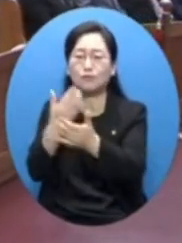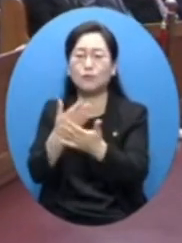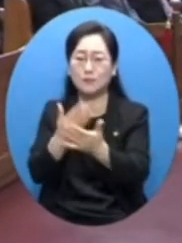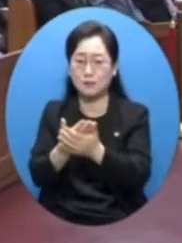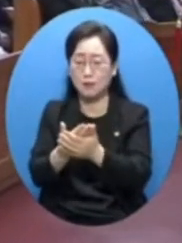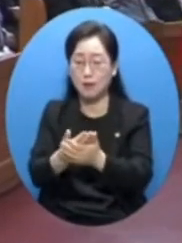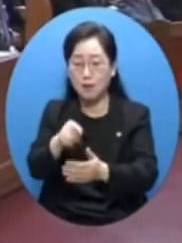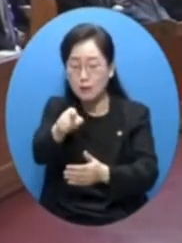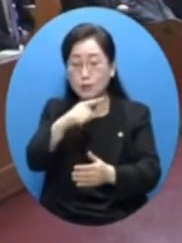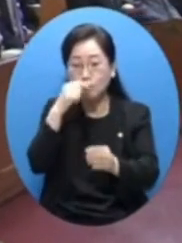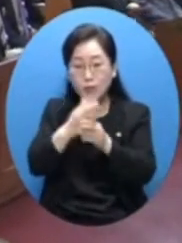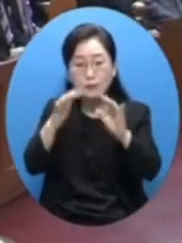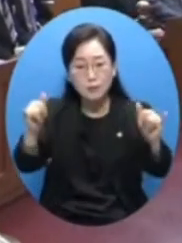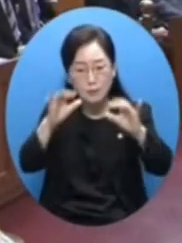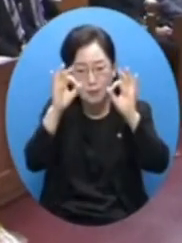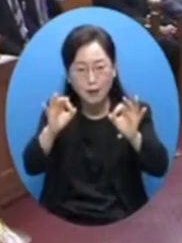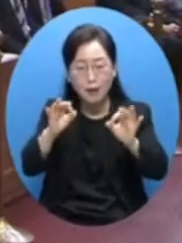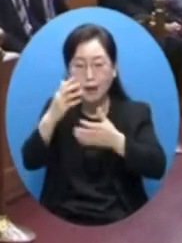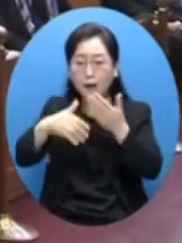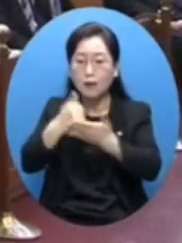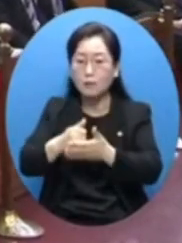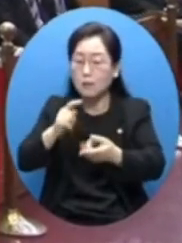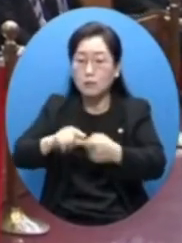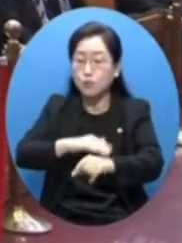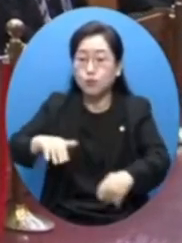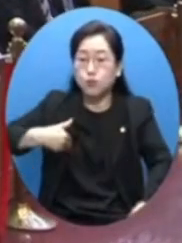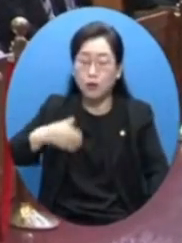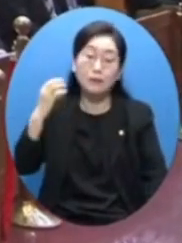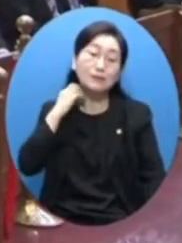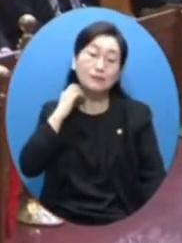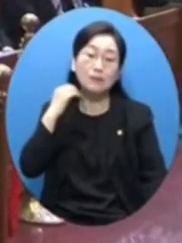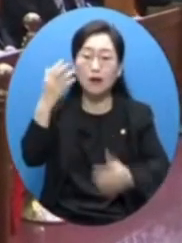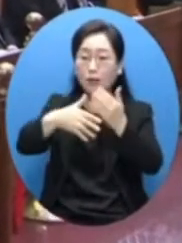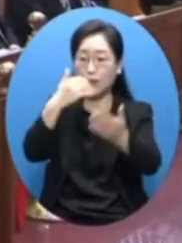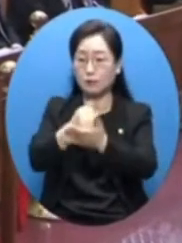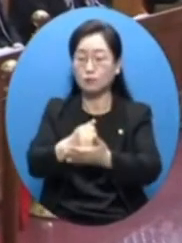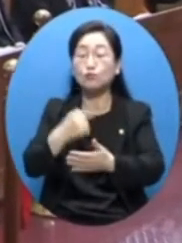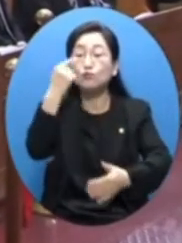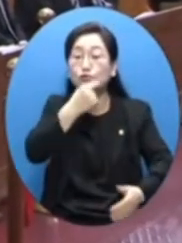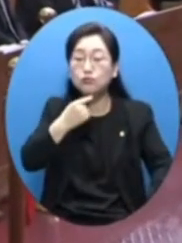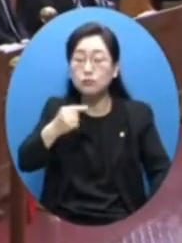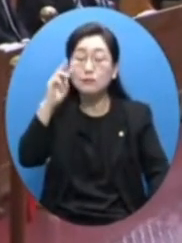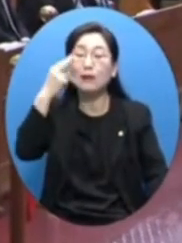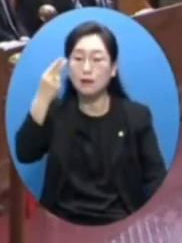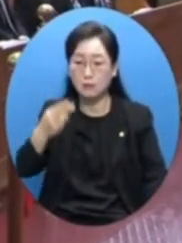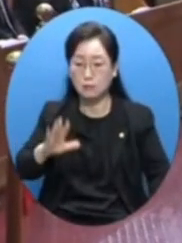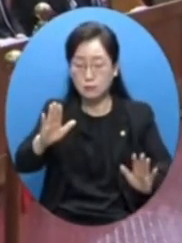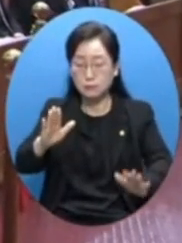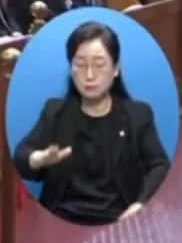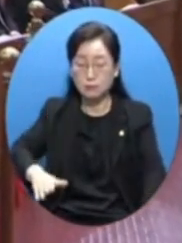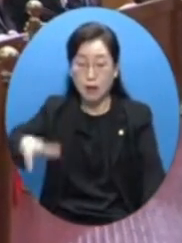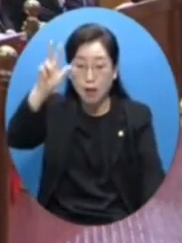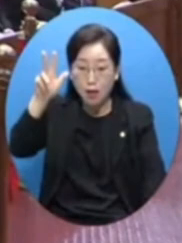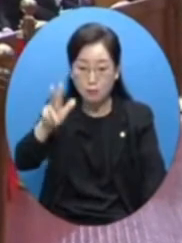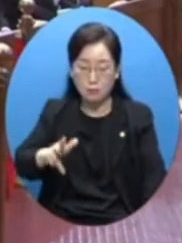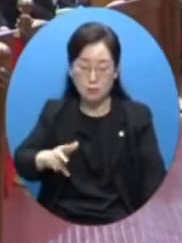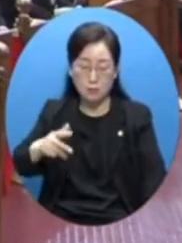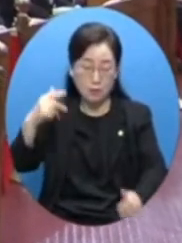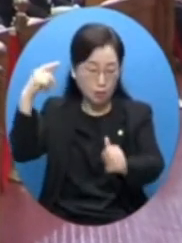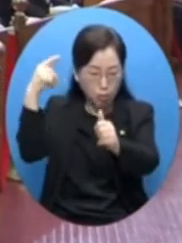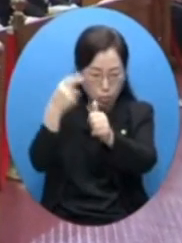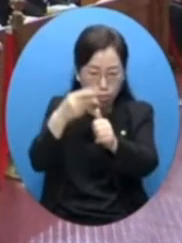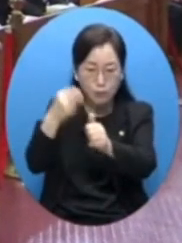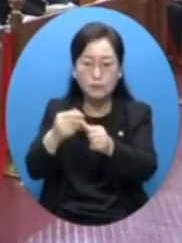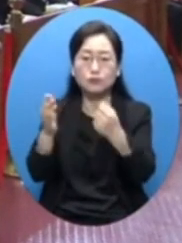저들은 아직도 하나님이 계신 것을 모르고 김일성이 하나님인 것인줄로 착각하고 주세사상에 빠져 있사오니 하나님, 예수